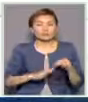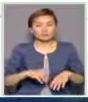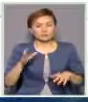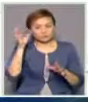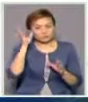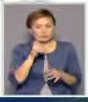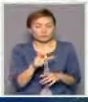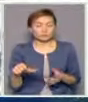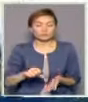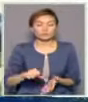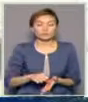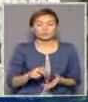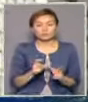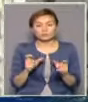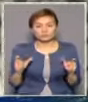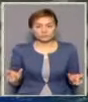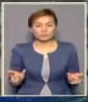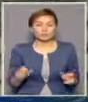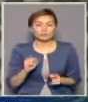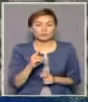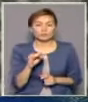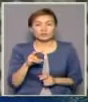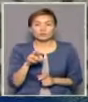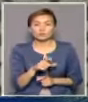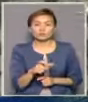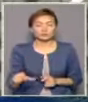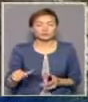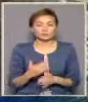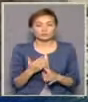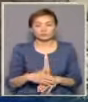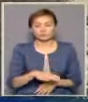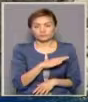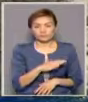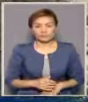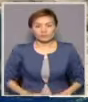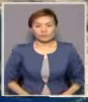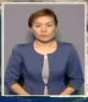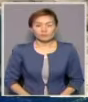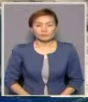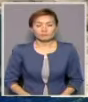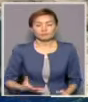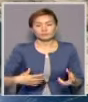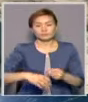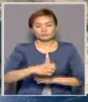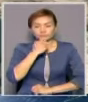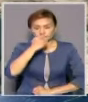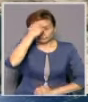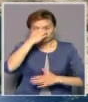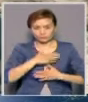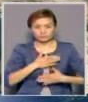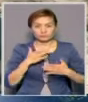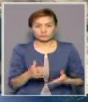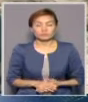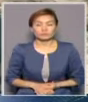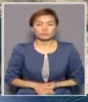мешіт имамдары, сонымен қатар мектеп, Тасқала ауылының тұрғындары да көмекке жұмылдырылды. Баршаларына рахмет айтам. Осылай